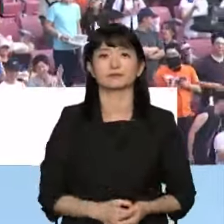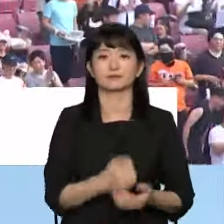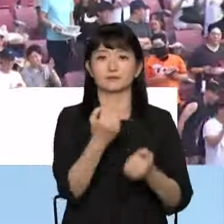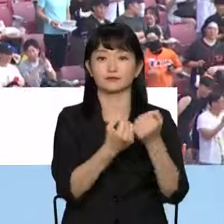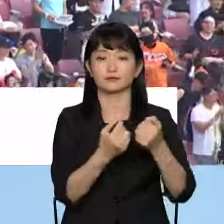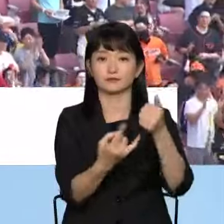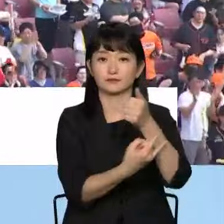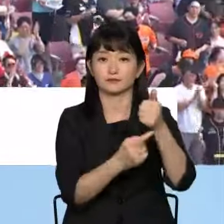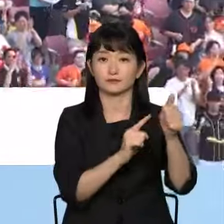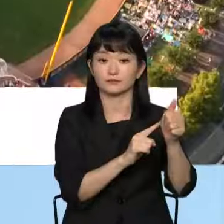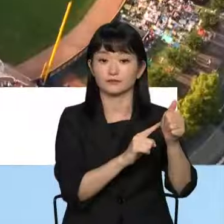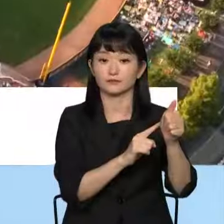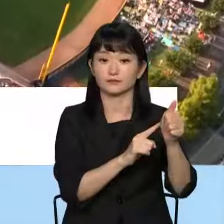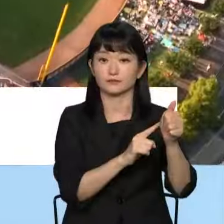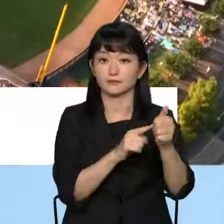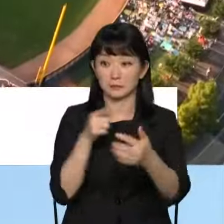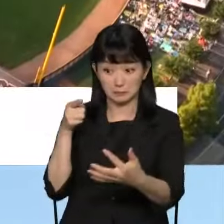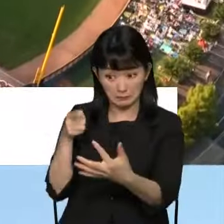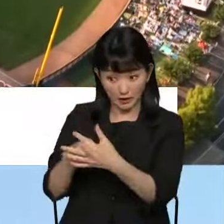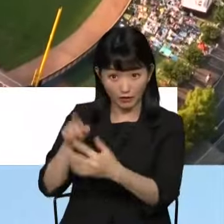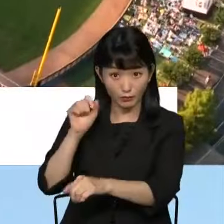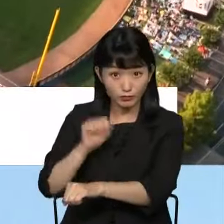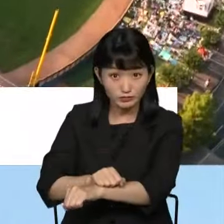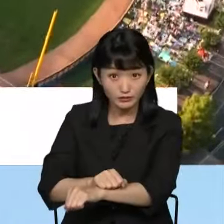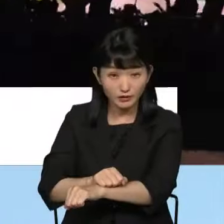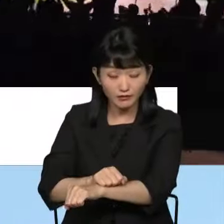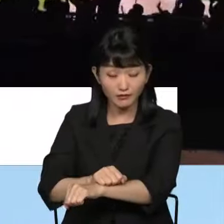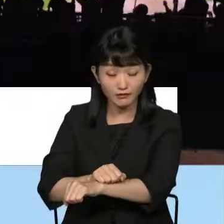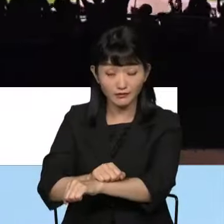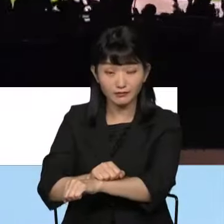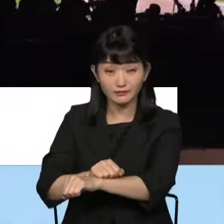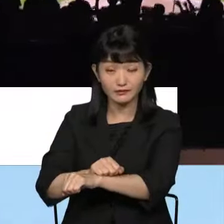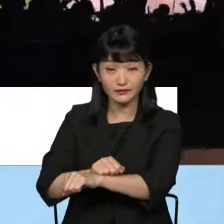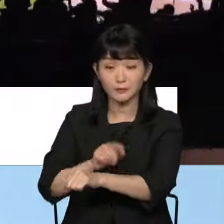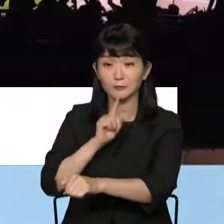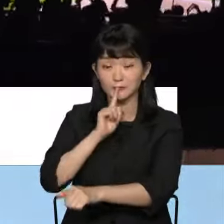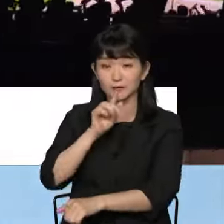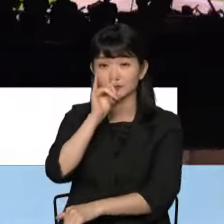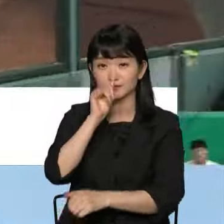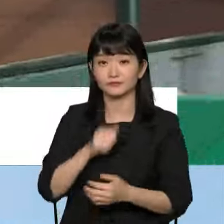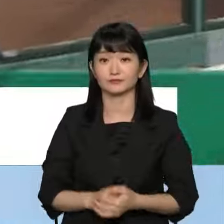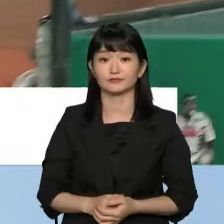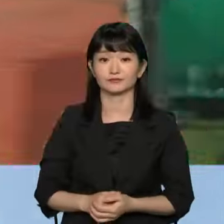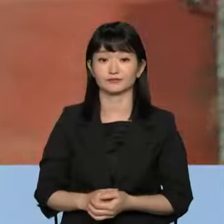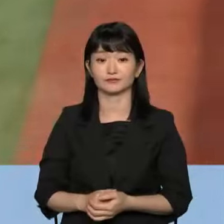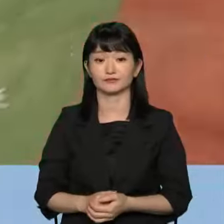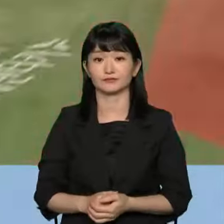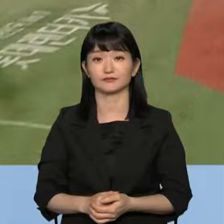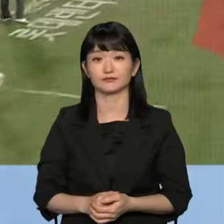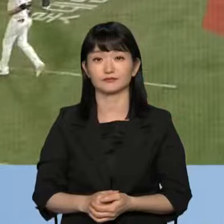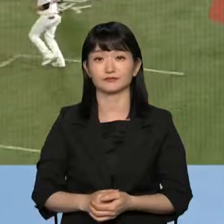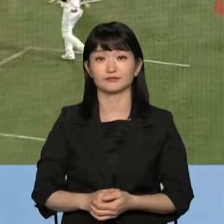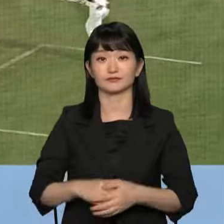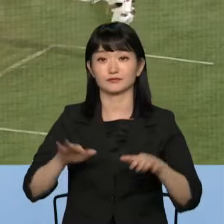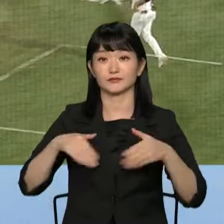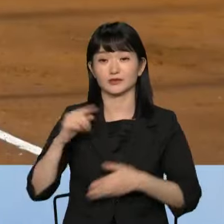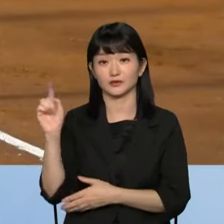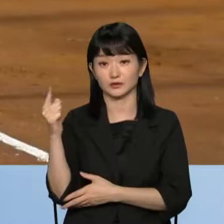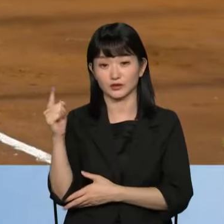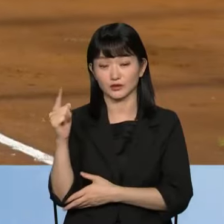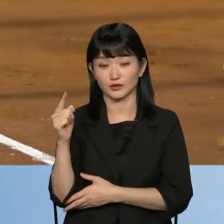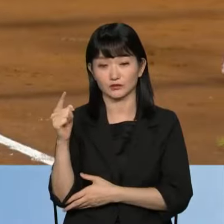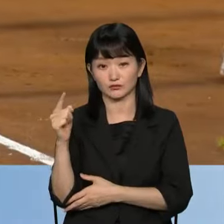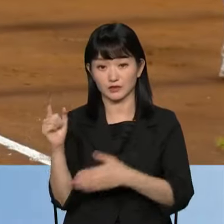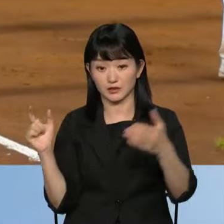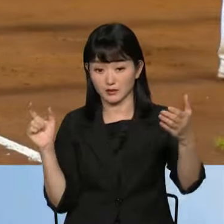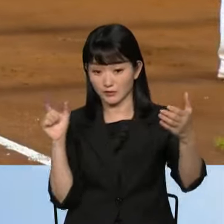해설위원은 예측을 너무 잘하신다고 작두선이로도 불리시거든요. 작두선이로서 가을 야구에 진출할 다섯 팀을 한번 좀